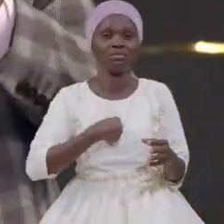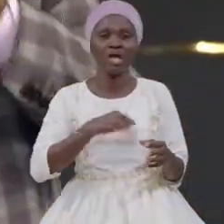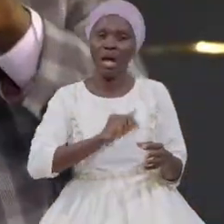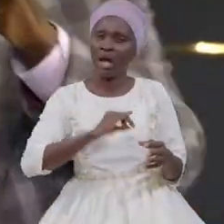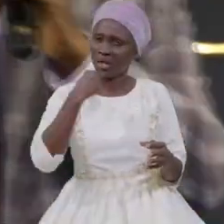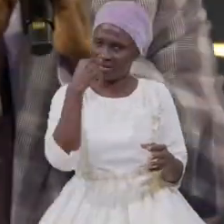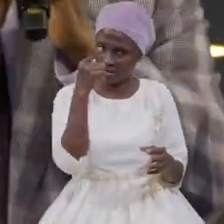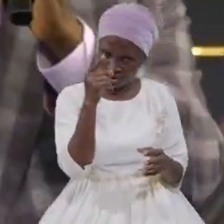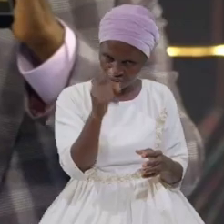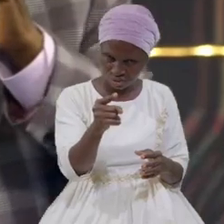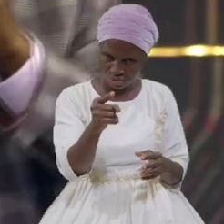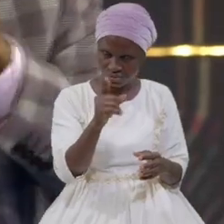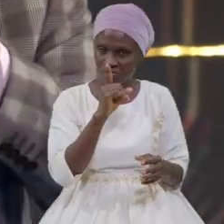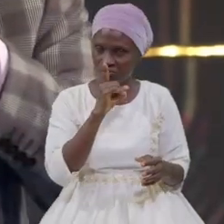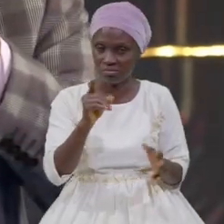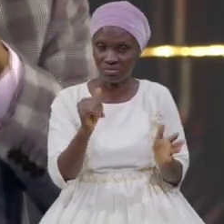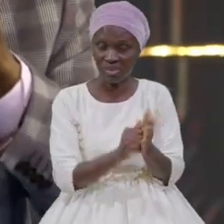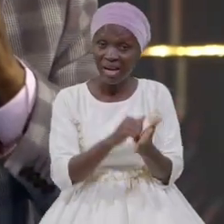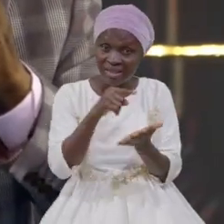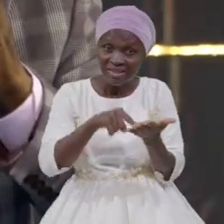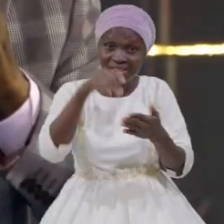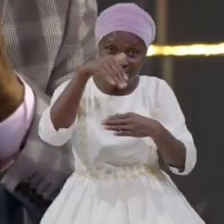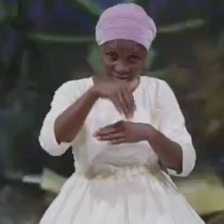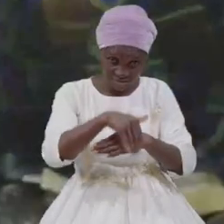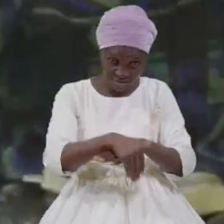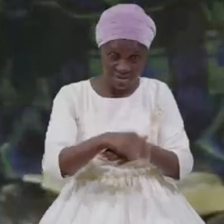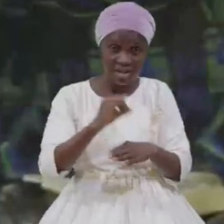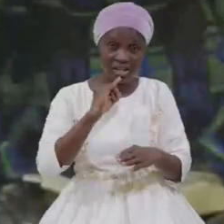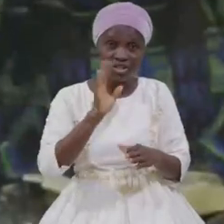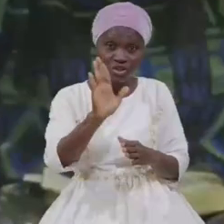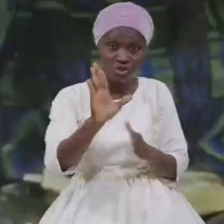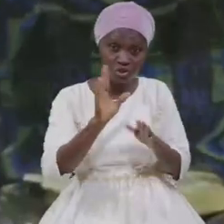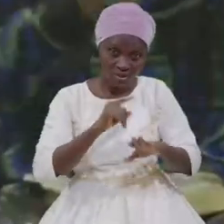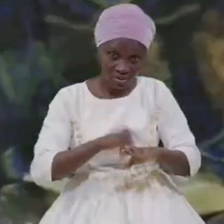te dis en particulier toi, que c'est la nuit de ton salut.